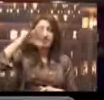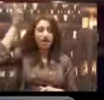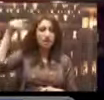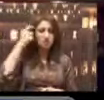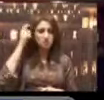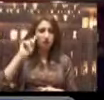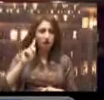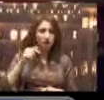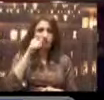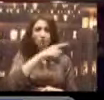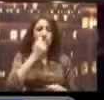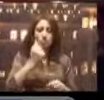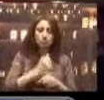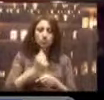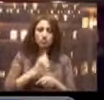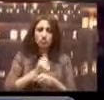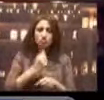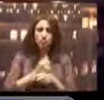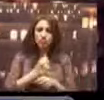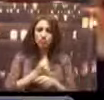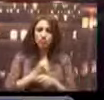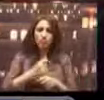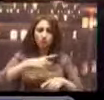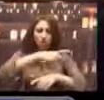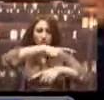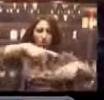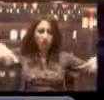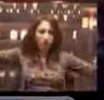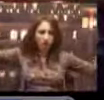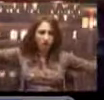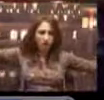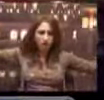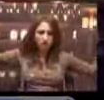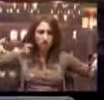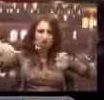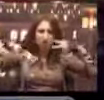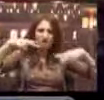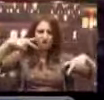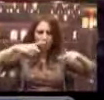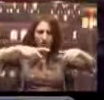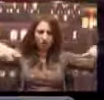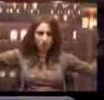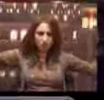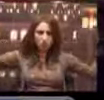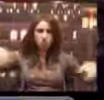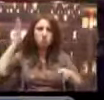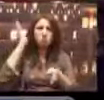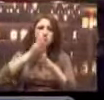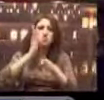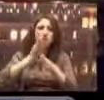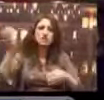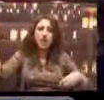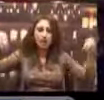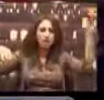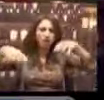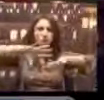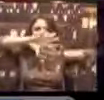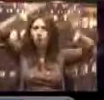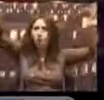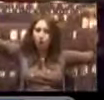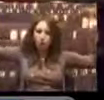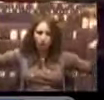كله بيتعمل على الترابيزه، على ترابيزه سفره طويله كده، كل الممثلين بيبقوا موجودين، مش بطل ولا اتنين، كل